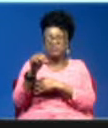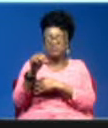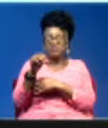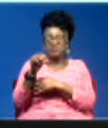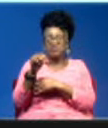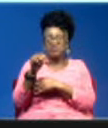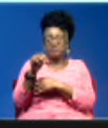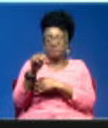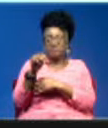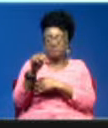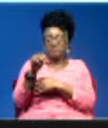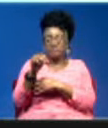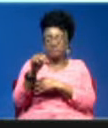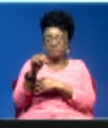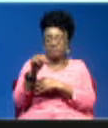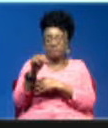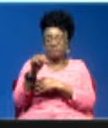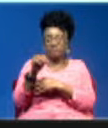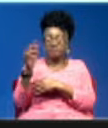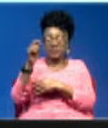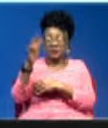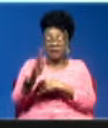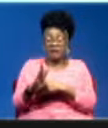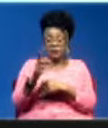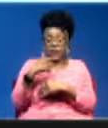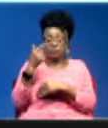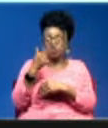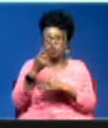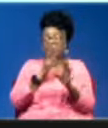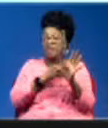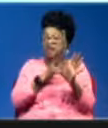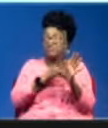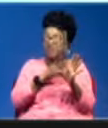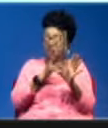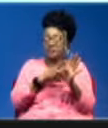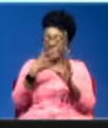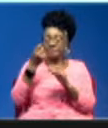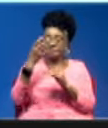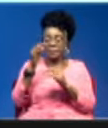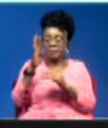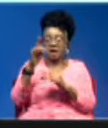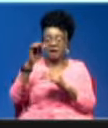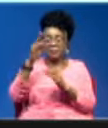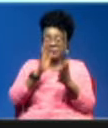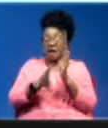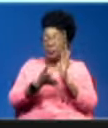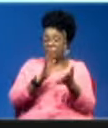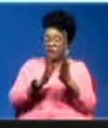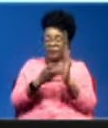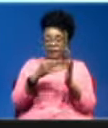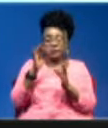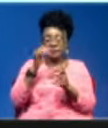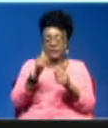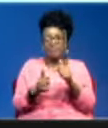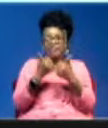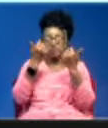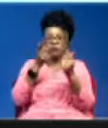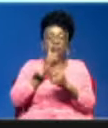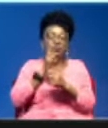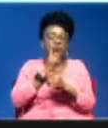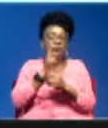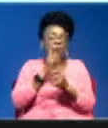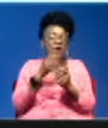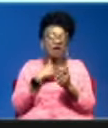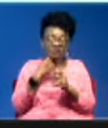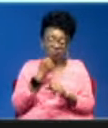Na mtazamaji, wanariadha wa Kenya watakaoshiriki katika makala ya 50 ya mbio za Berlin Marathon zitakazoandaliwa hapo kesho watakuwa na